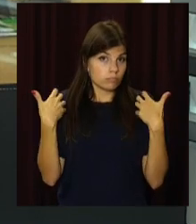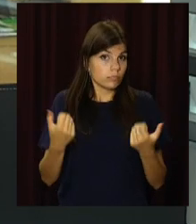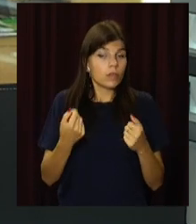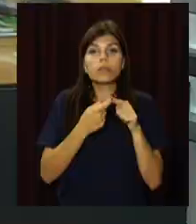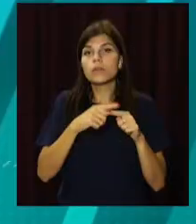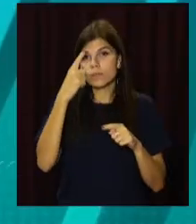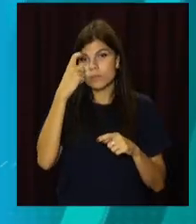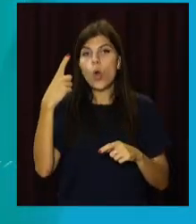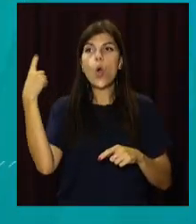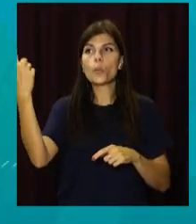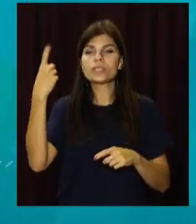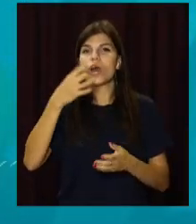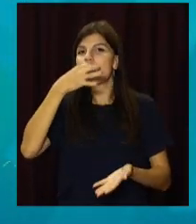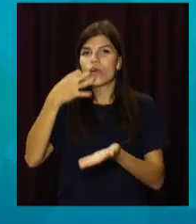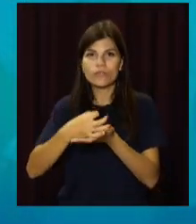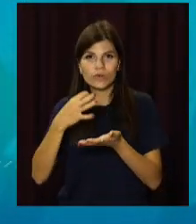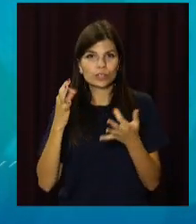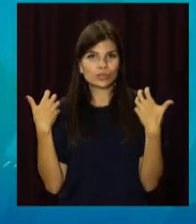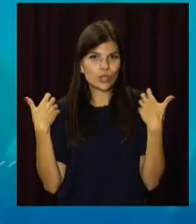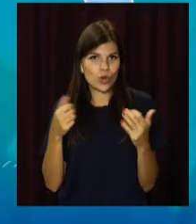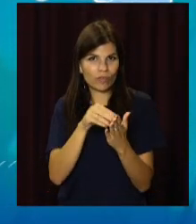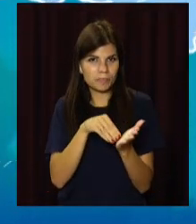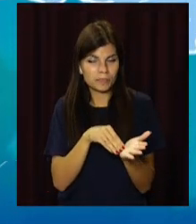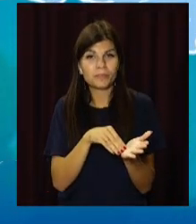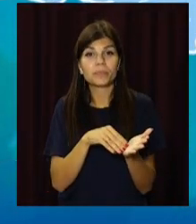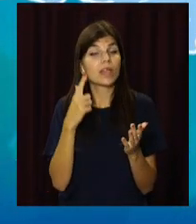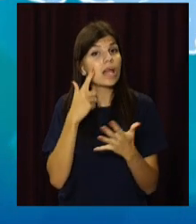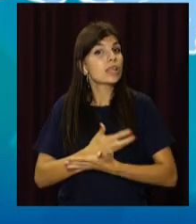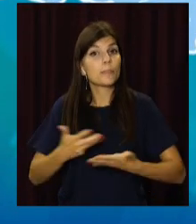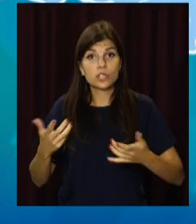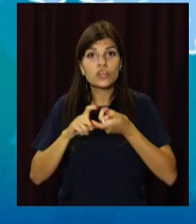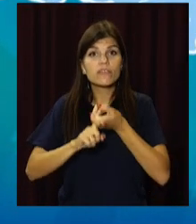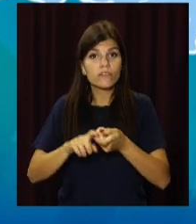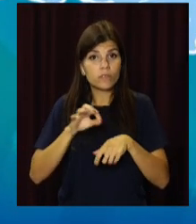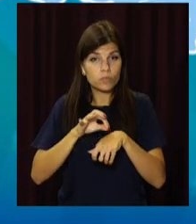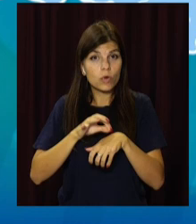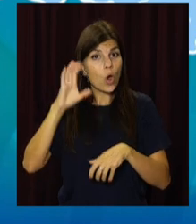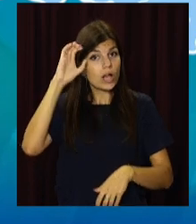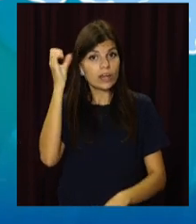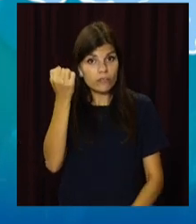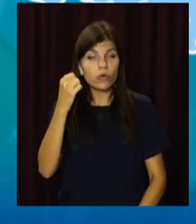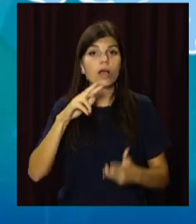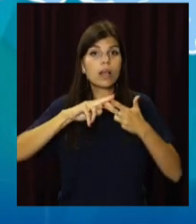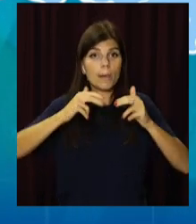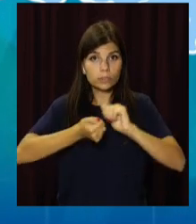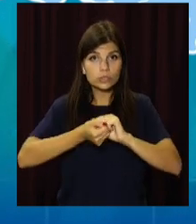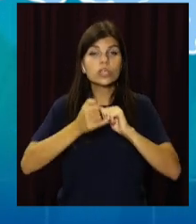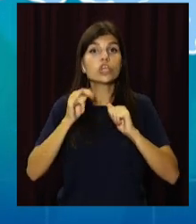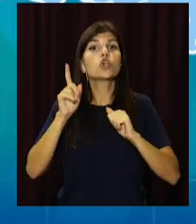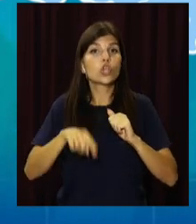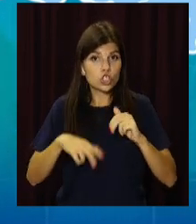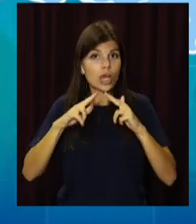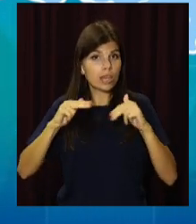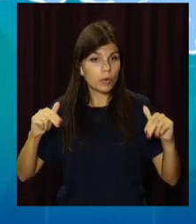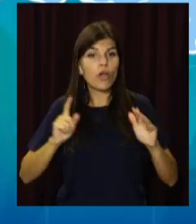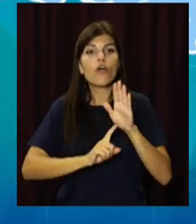це повідомили в обласному департаменті охорони здоров'я. Найбільше нових захворілих у Кривому Розі, Кам'янському та Дніпрі.